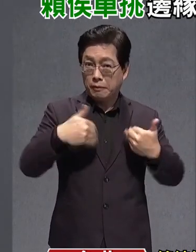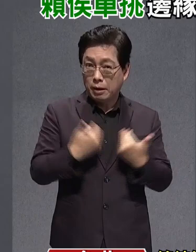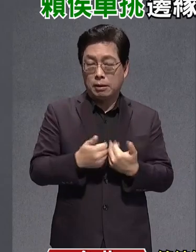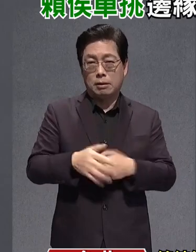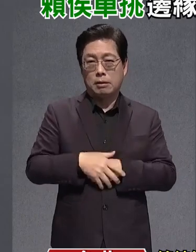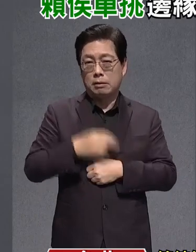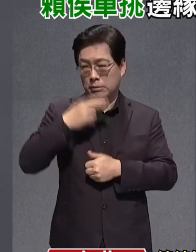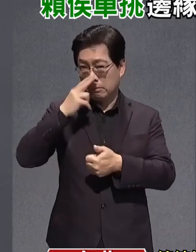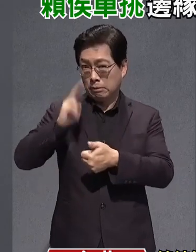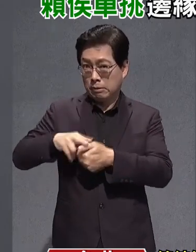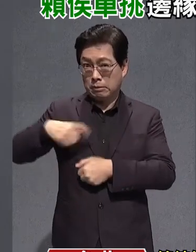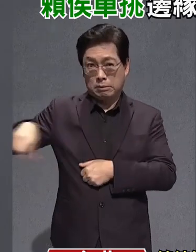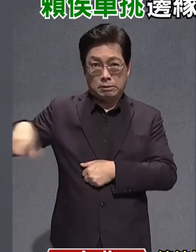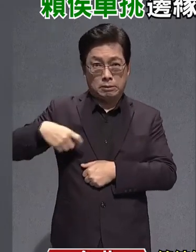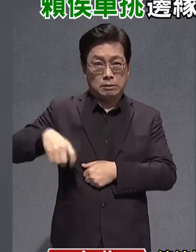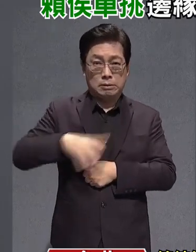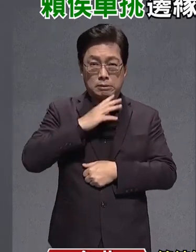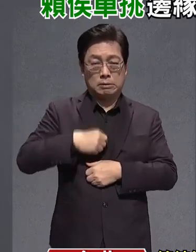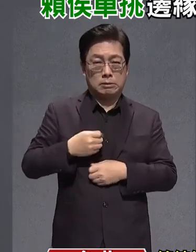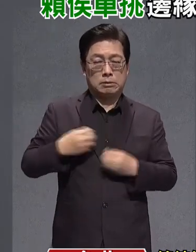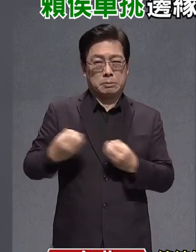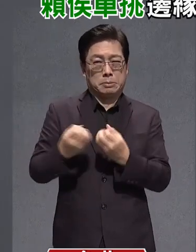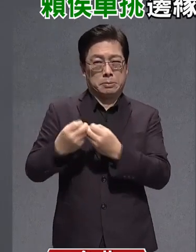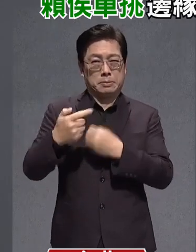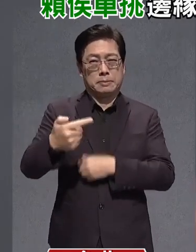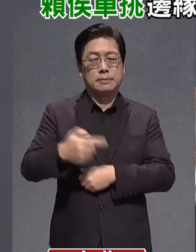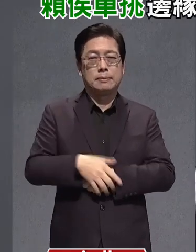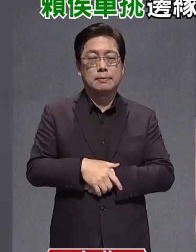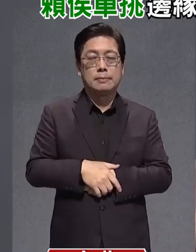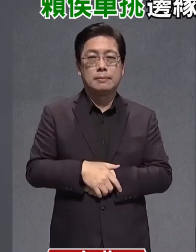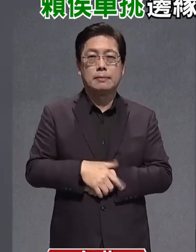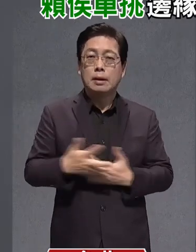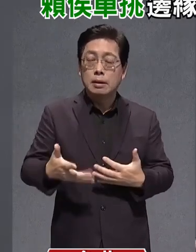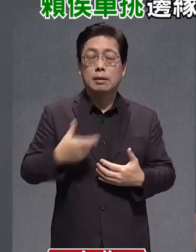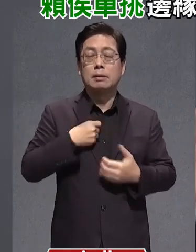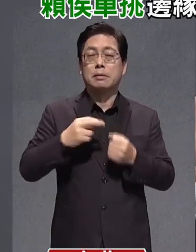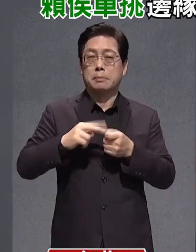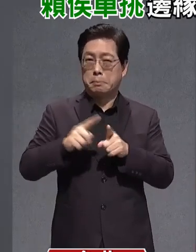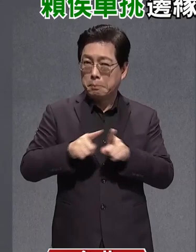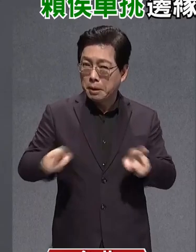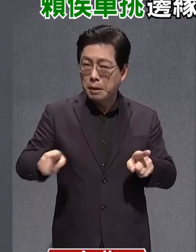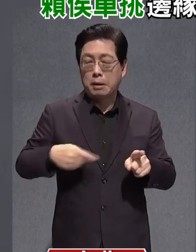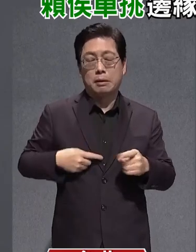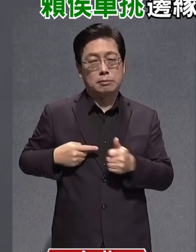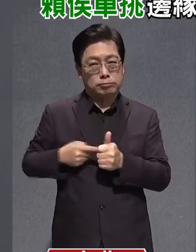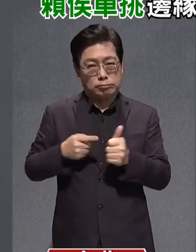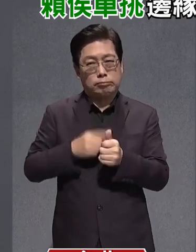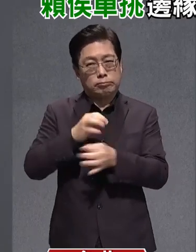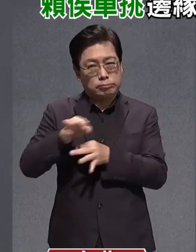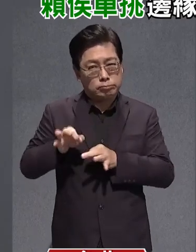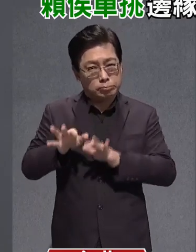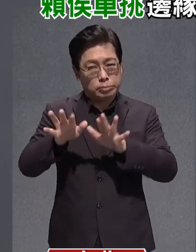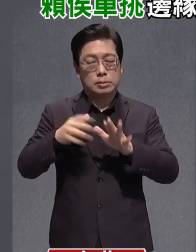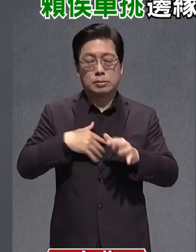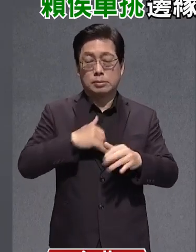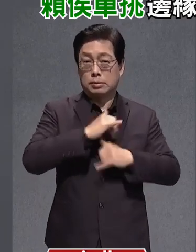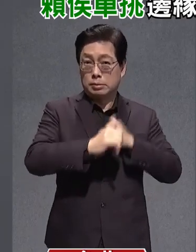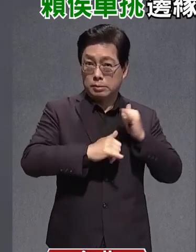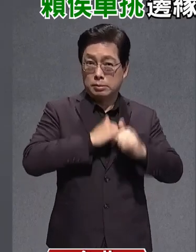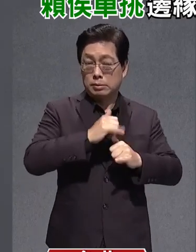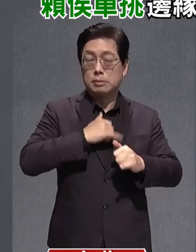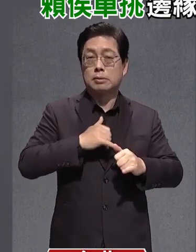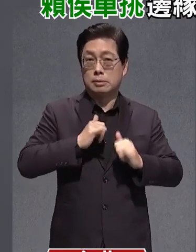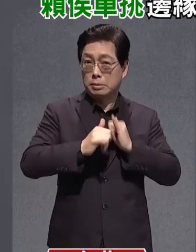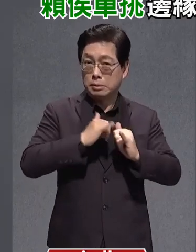岸和平跨不去的万重山的。 批台独神主牌，一到选举就暂时收起来，意识形态战完还不